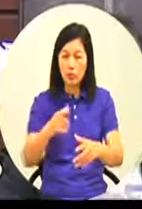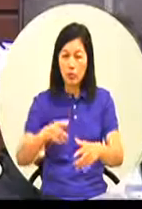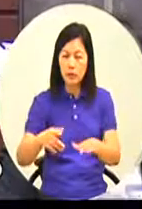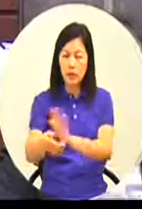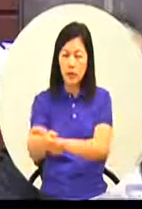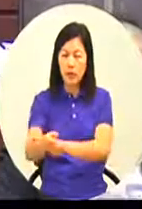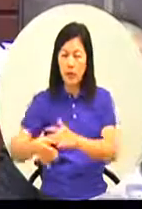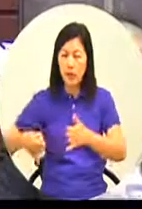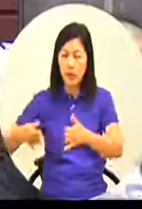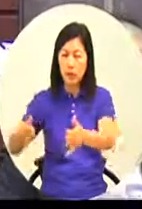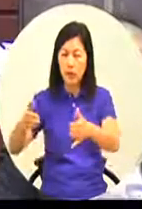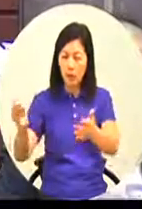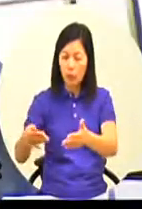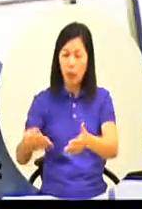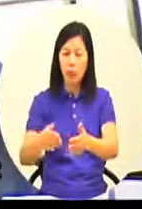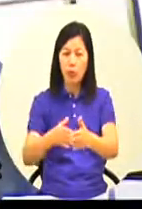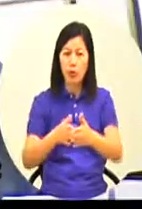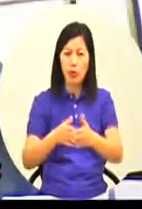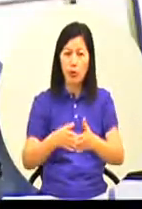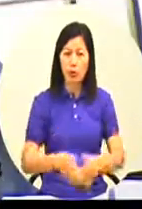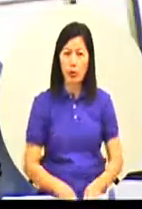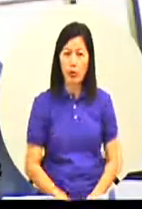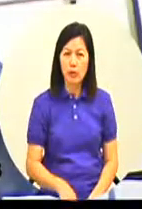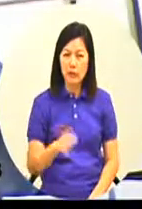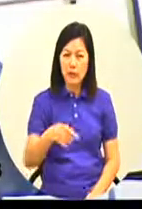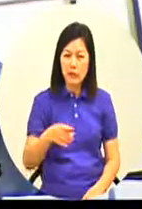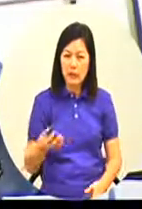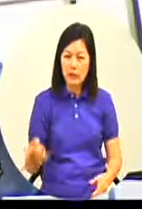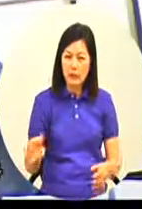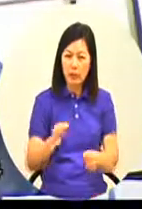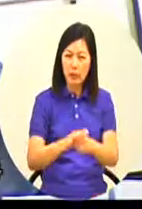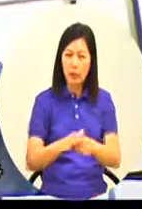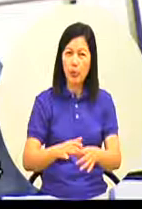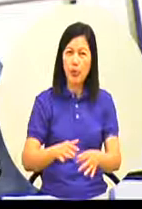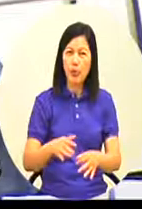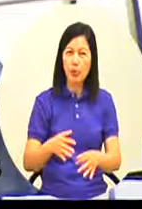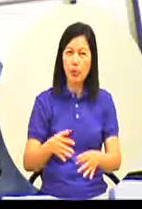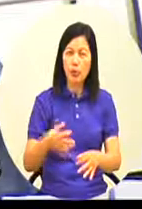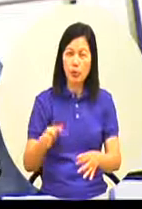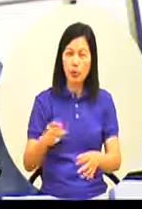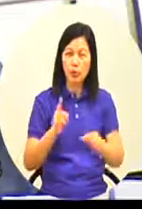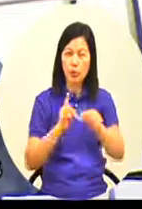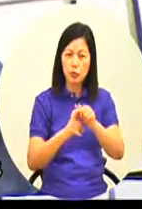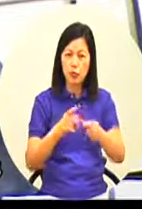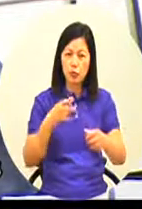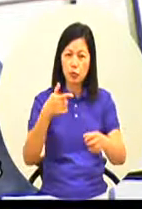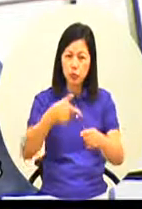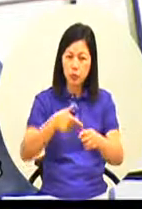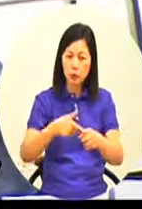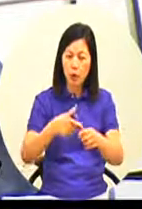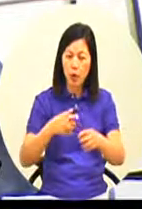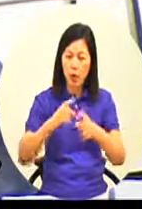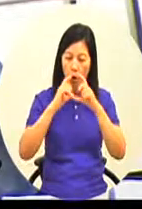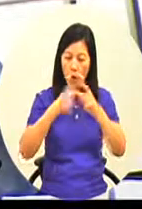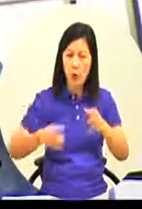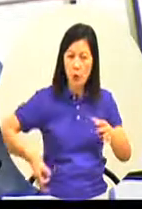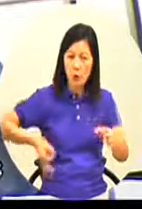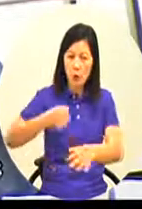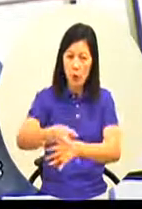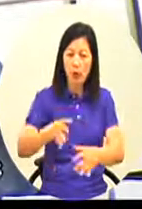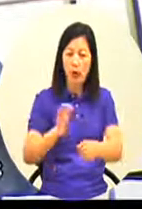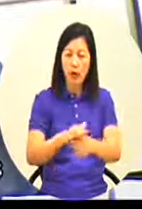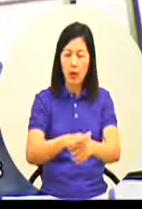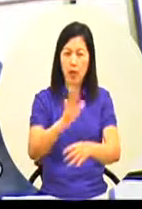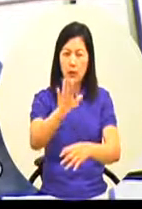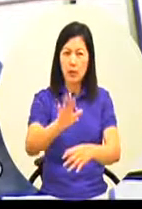我知，局长，这一块、这一笔经费是我们中油的回馈金来补助的。 因为、 我之前跟你